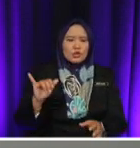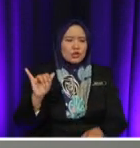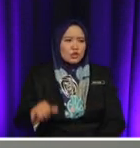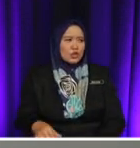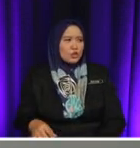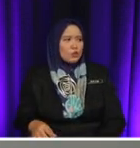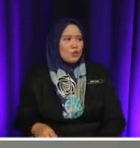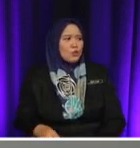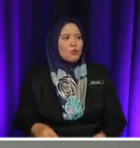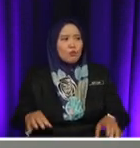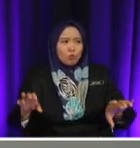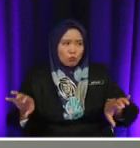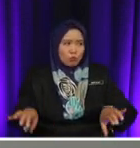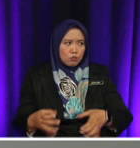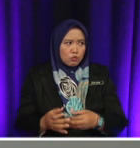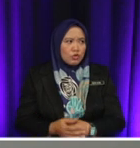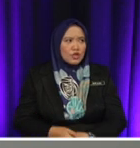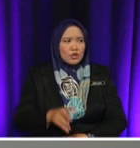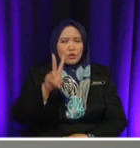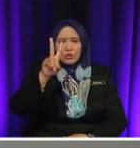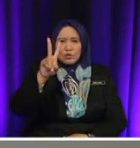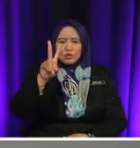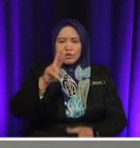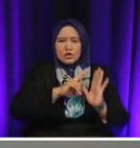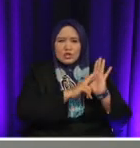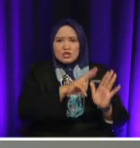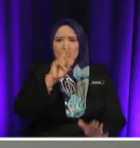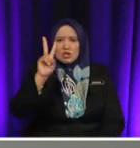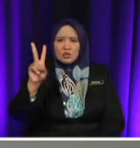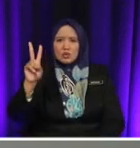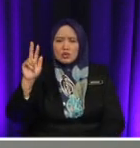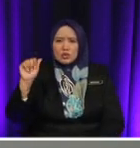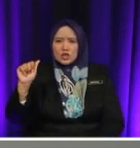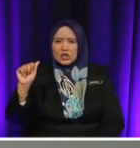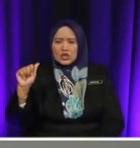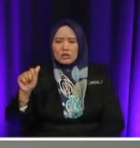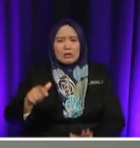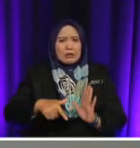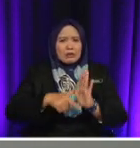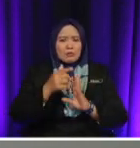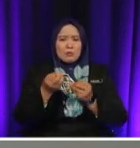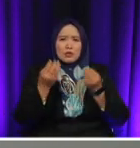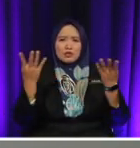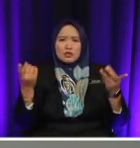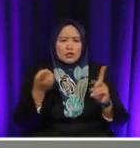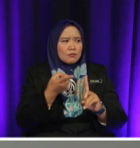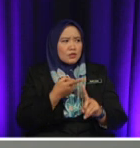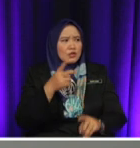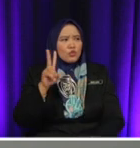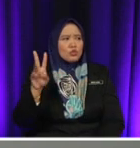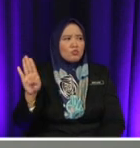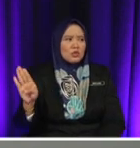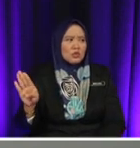berbanding dengan 2B 2B lebih banyak ini disebabkan oleh logam lebih reaktif berbanding dengan logam